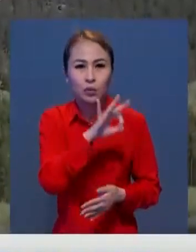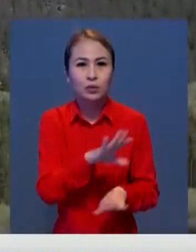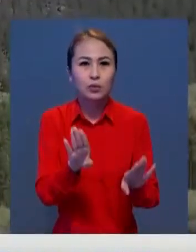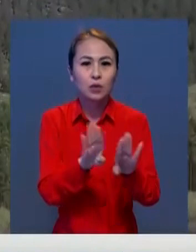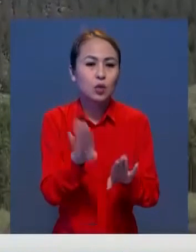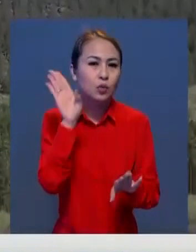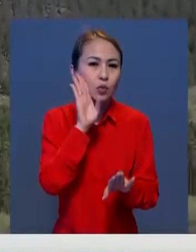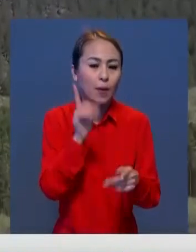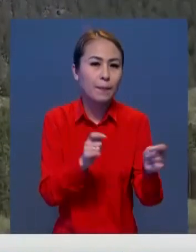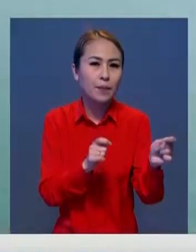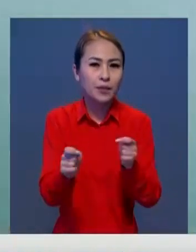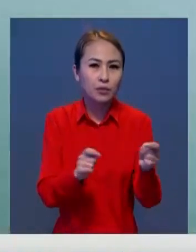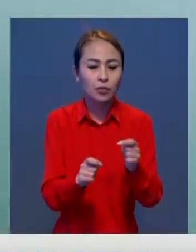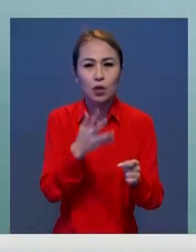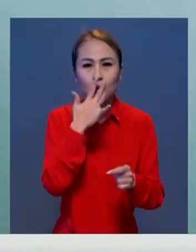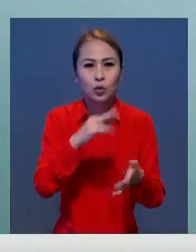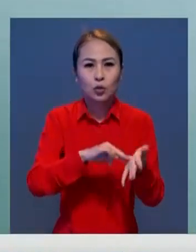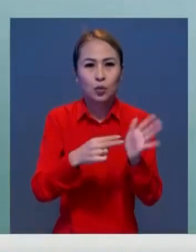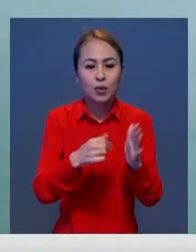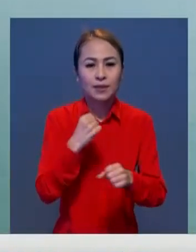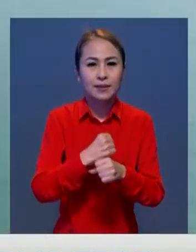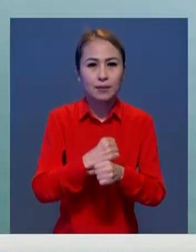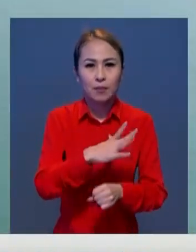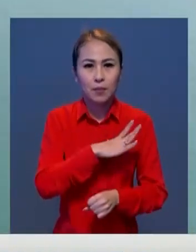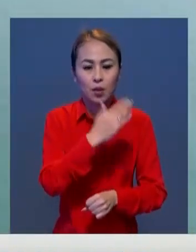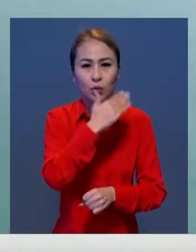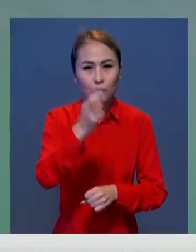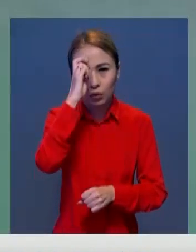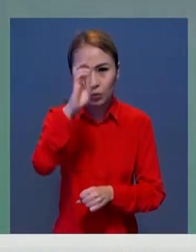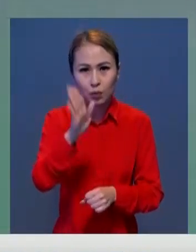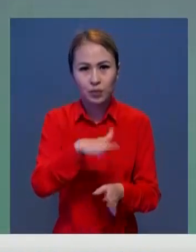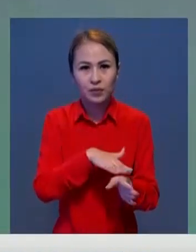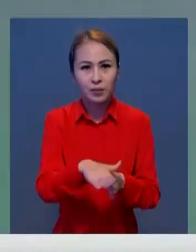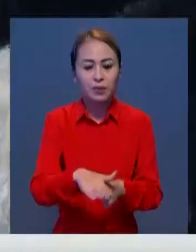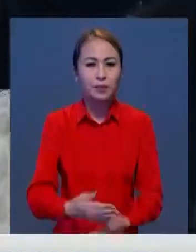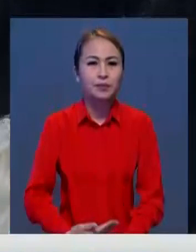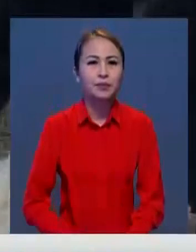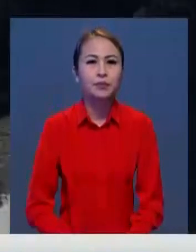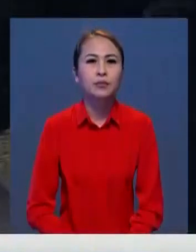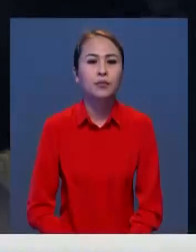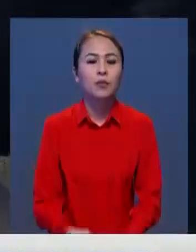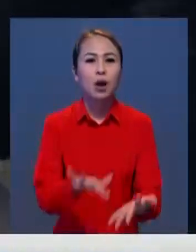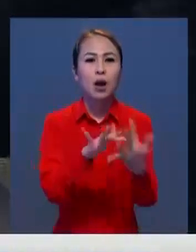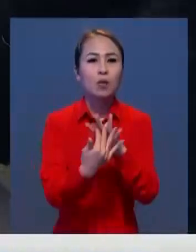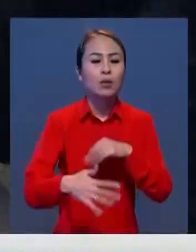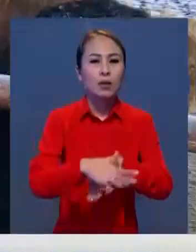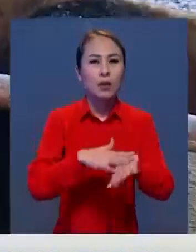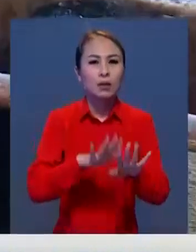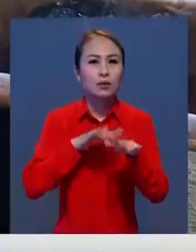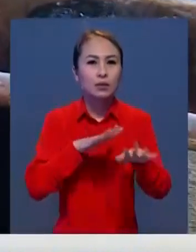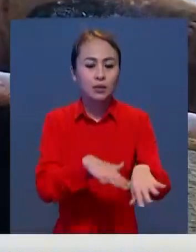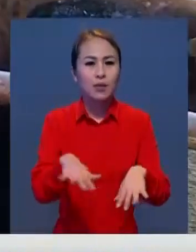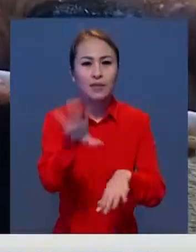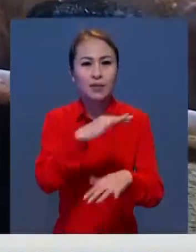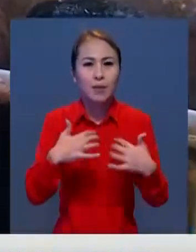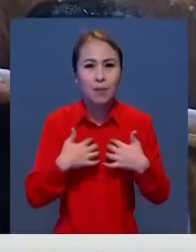су ресурстарын басқарудың ұлттық жобасы әзірленді. Енді оны үкімет жүзеге асыруы тиіс. Ауыл халқының жайылымдық жер таппай қиналатыны